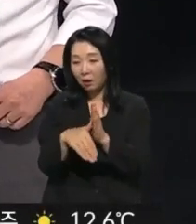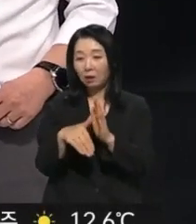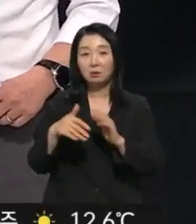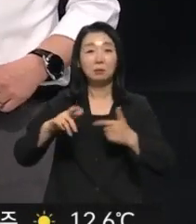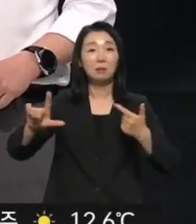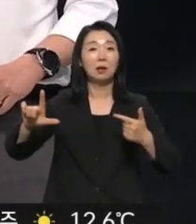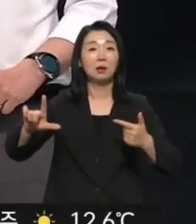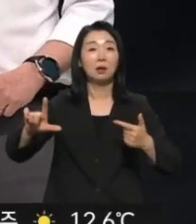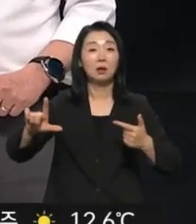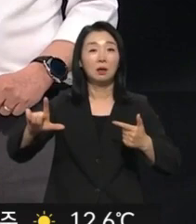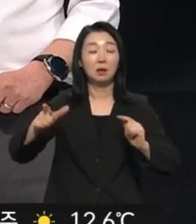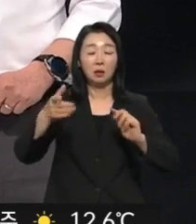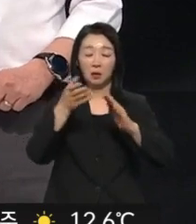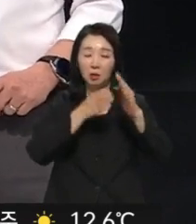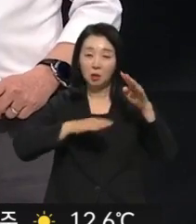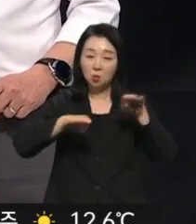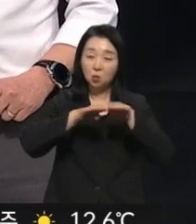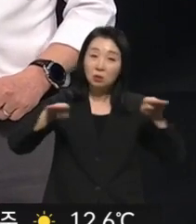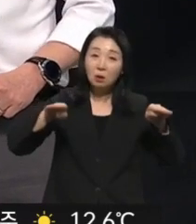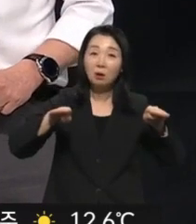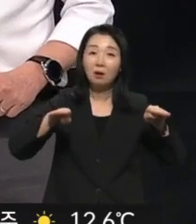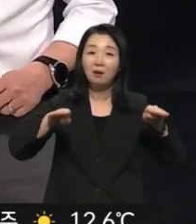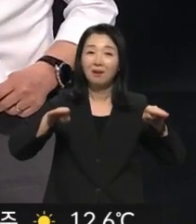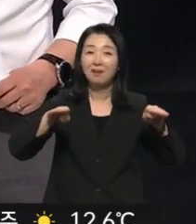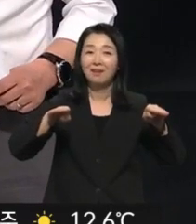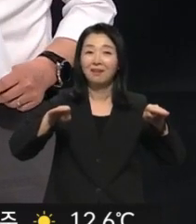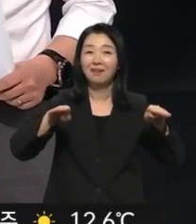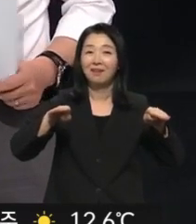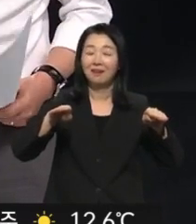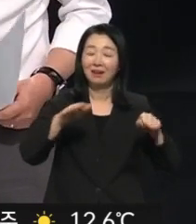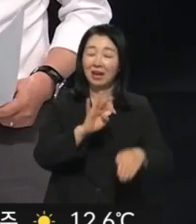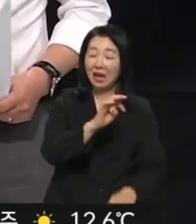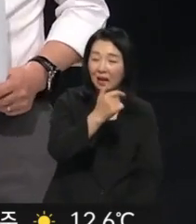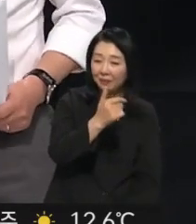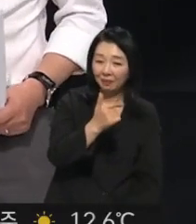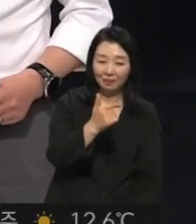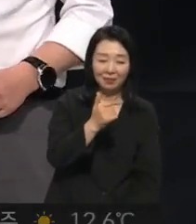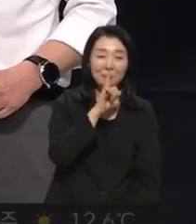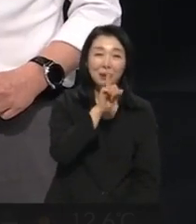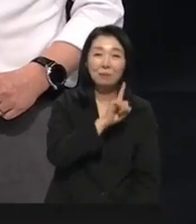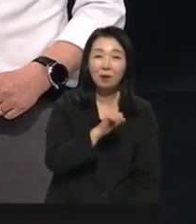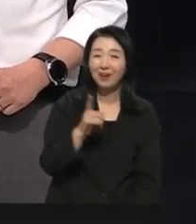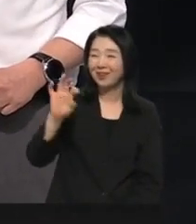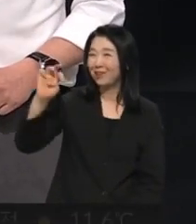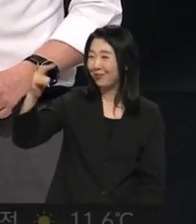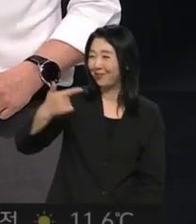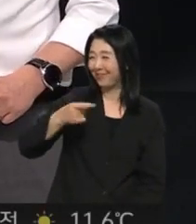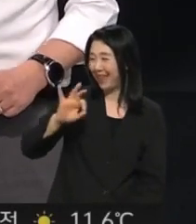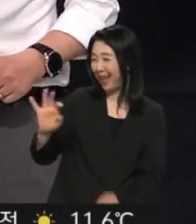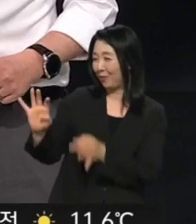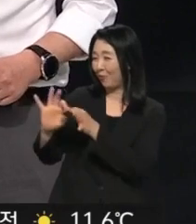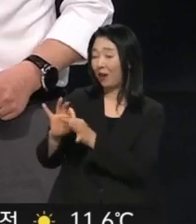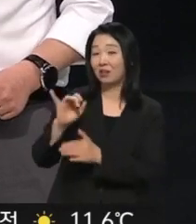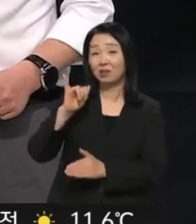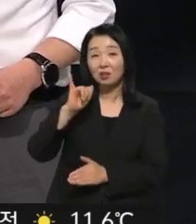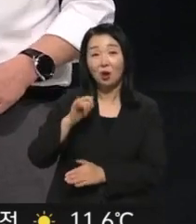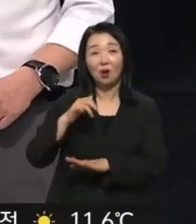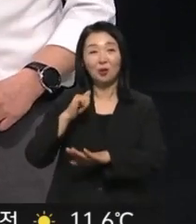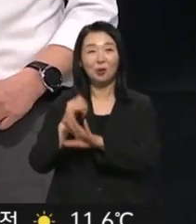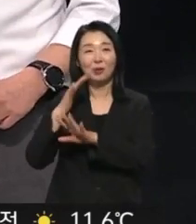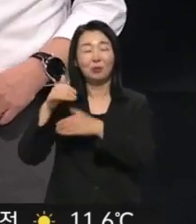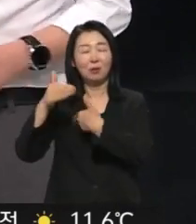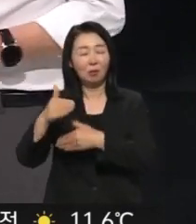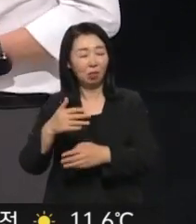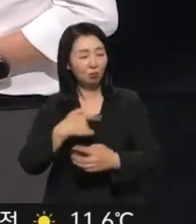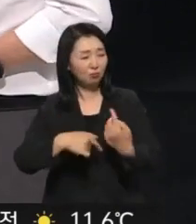듯합니다. 공정이라 안 후보는 유난연대를 꺼냈다가 대통령실에서 국정운영의 적으로까지